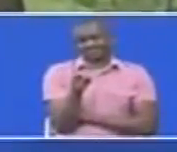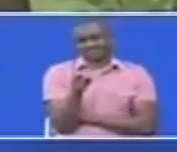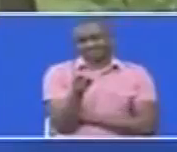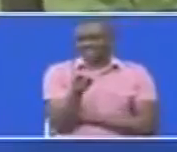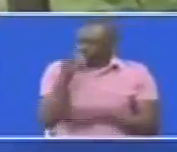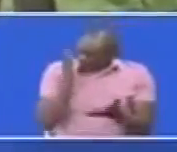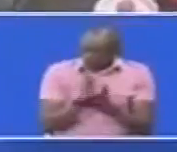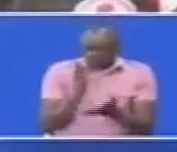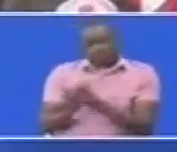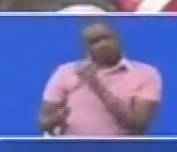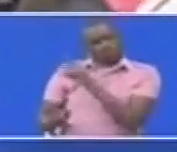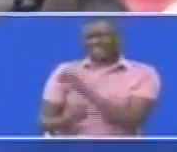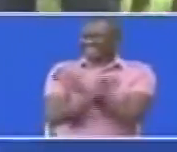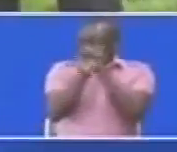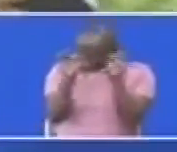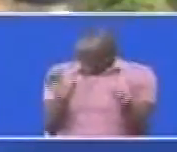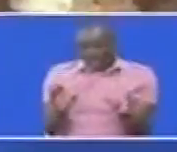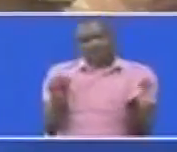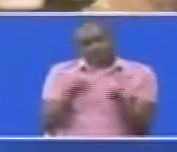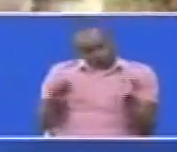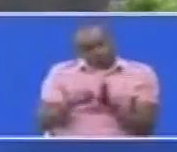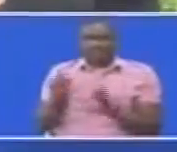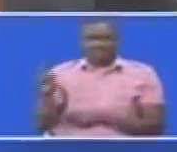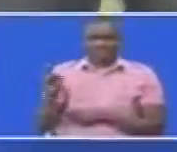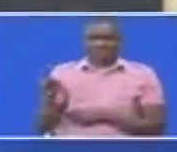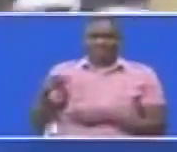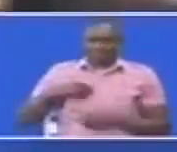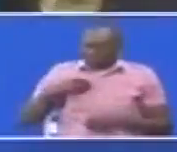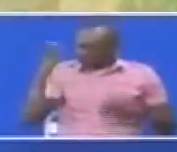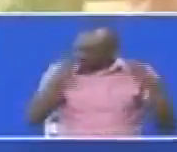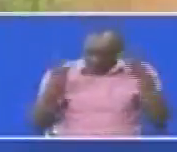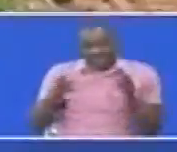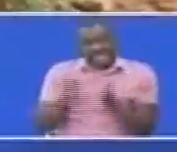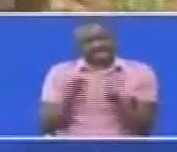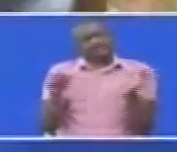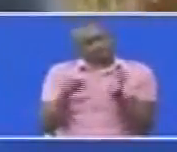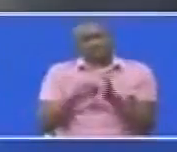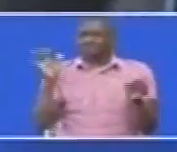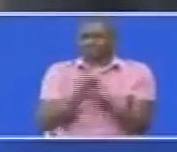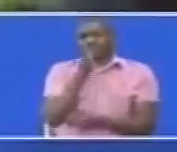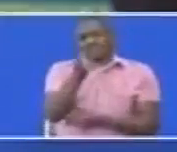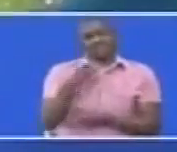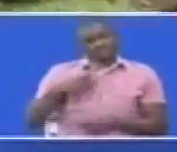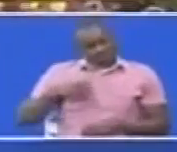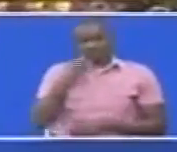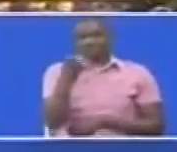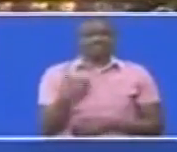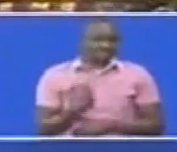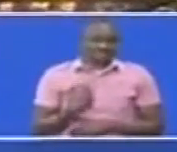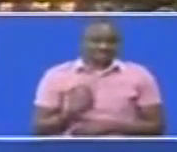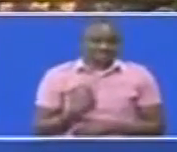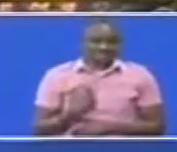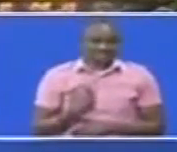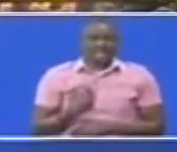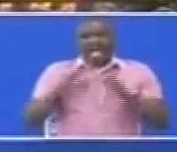Picha hizi zinaweka bayana bahari ya wasiwasi iliyojaa mawimbi ya matatizo ambayo wakazi hawa wamezama.